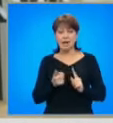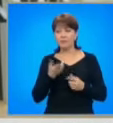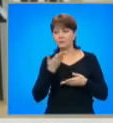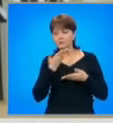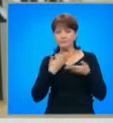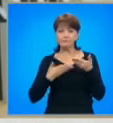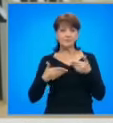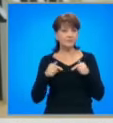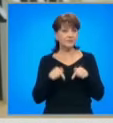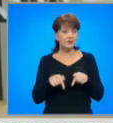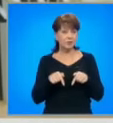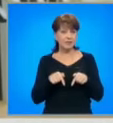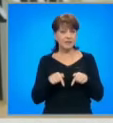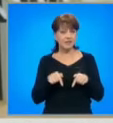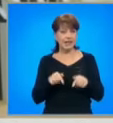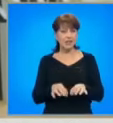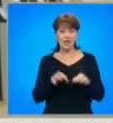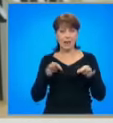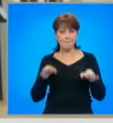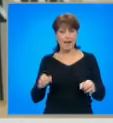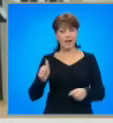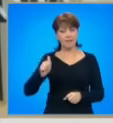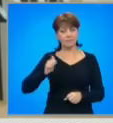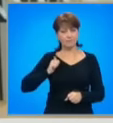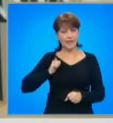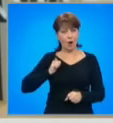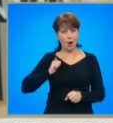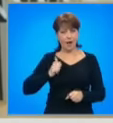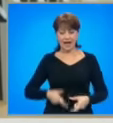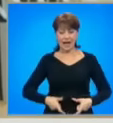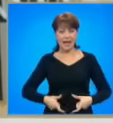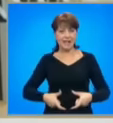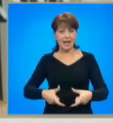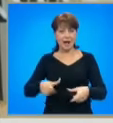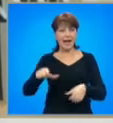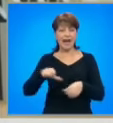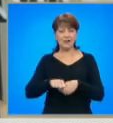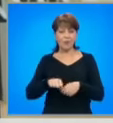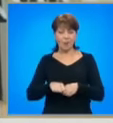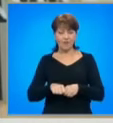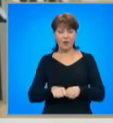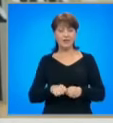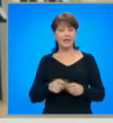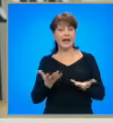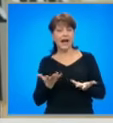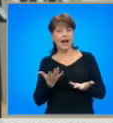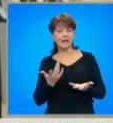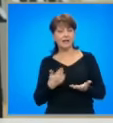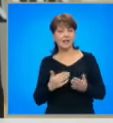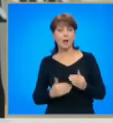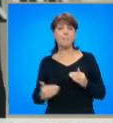дали сегашните мерки по охрана на газопроводите са достатъчни, евентуално как бихме могли да